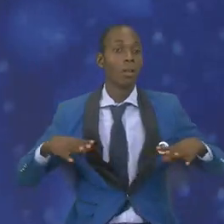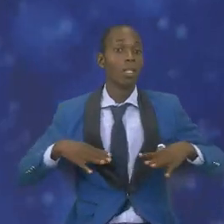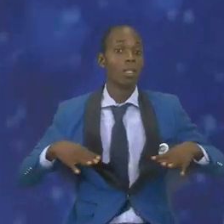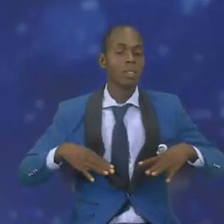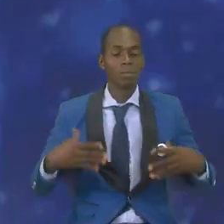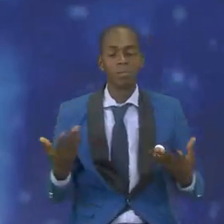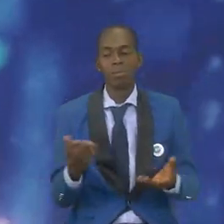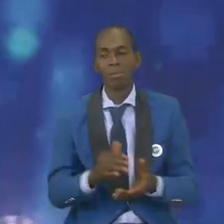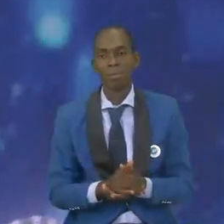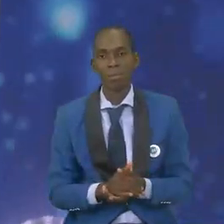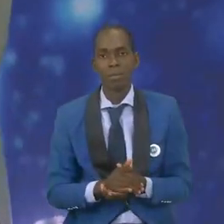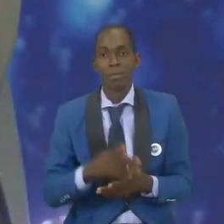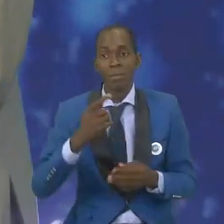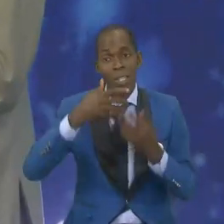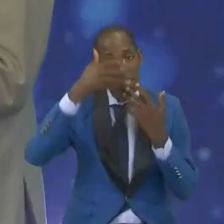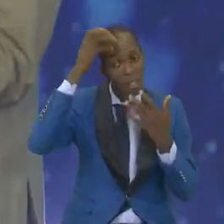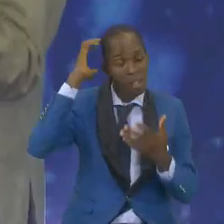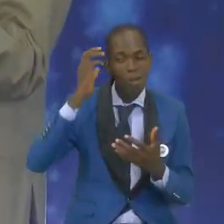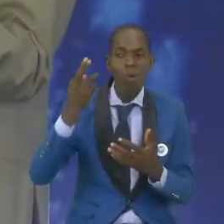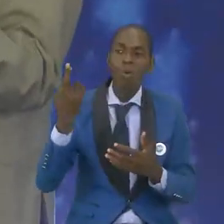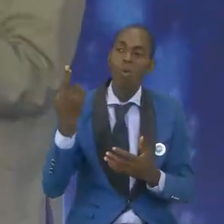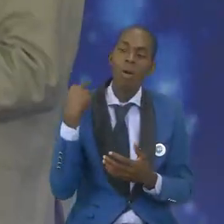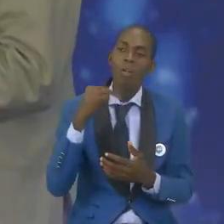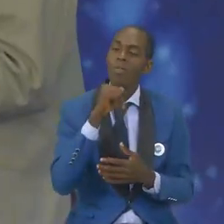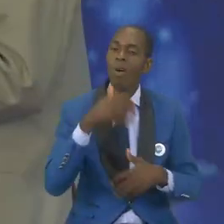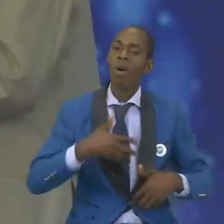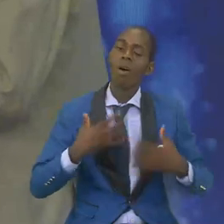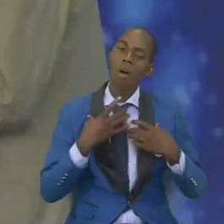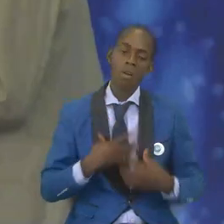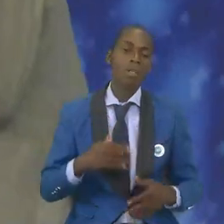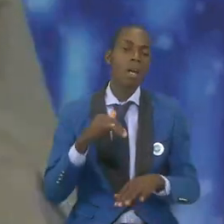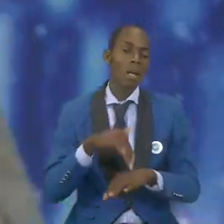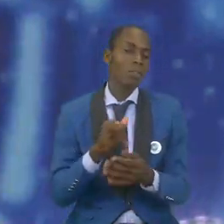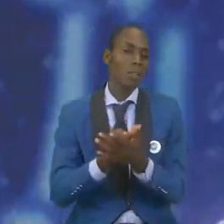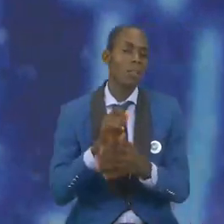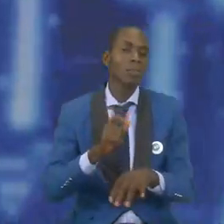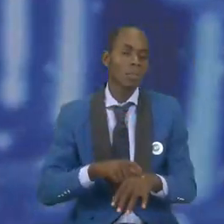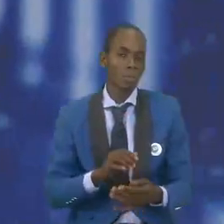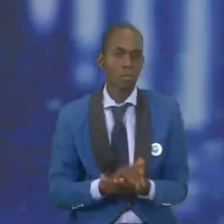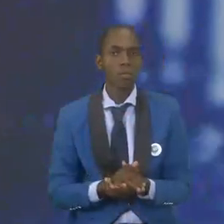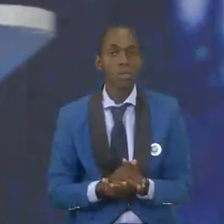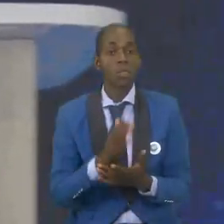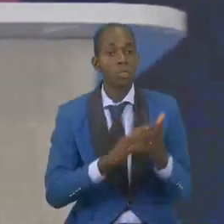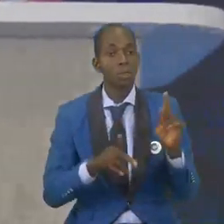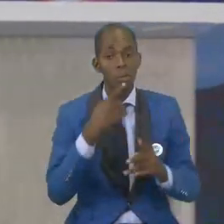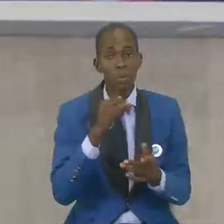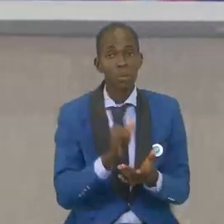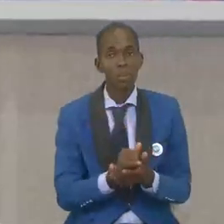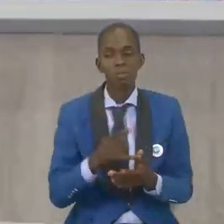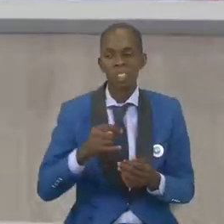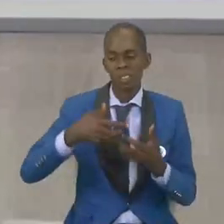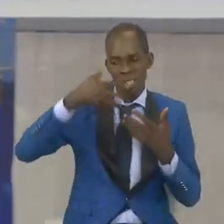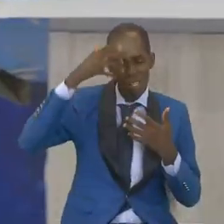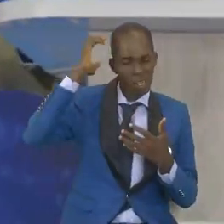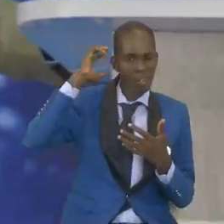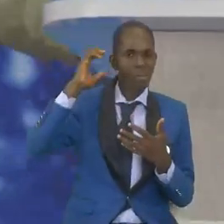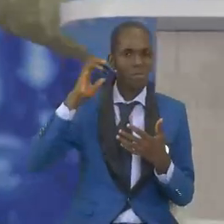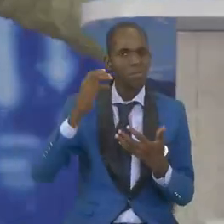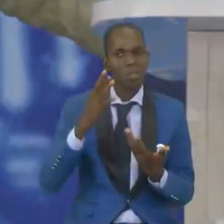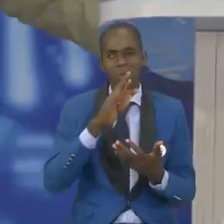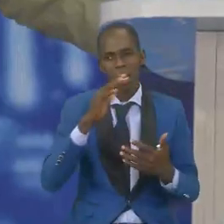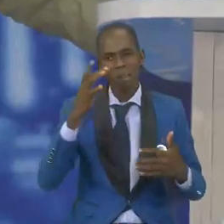les lions étaient en vacances. D'accord, on va découvrir. Les lions n'avaient plus faim en ce moment. D'accord, on va